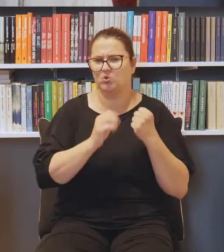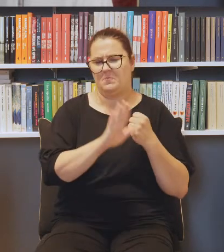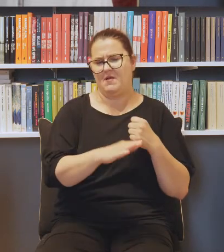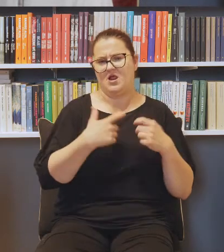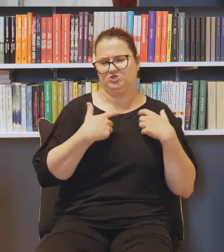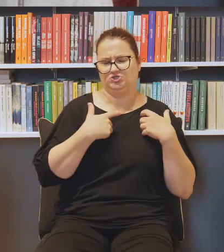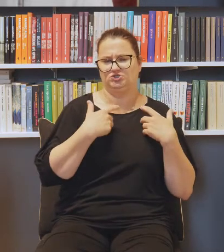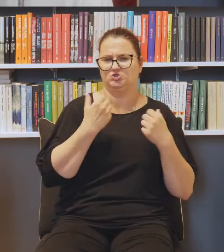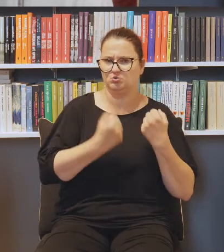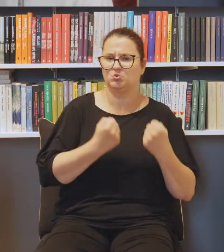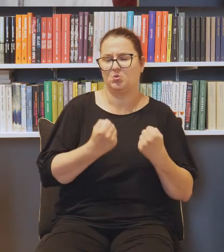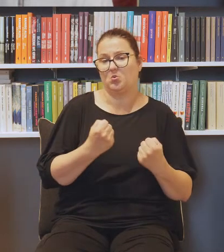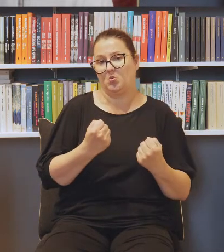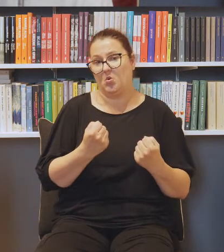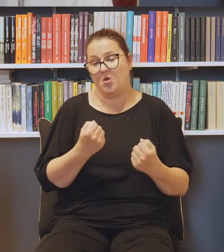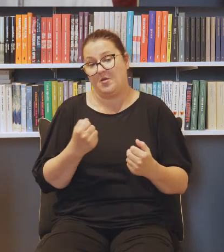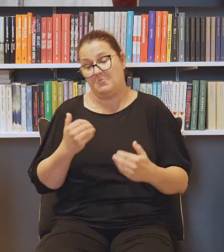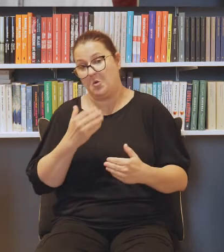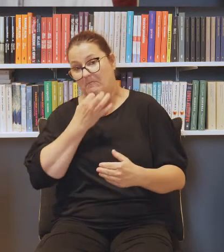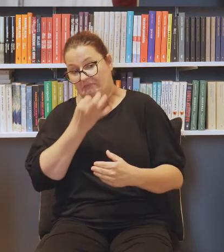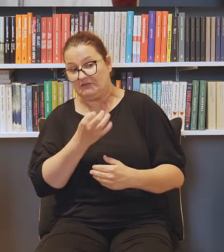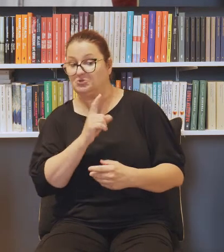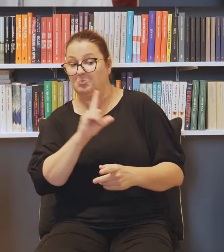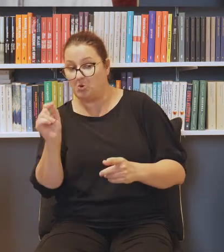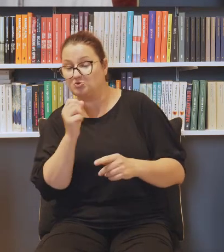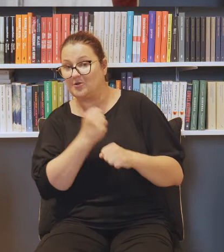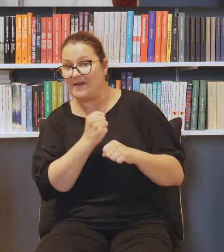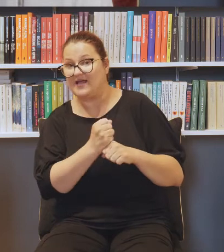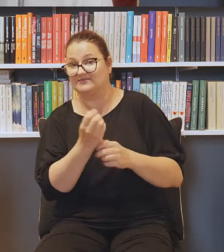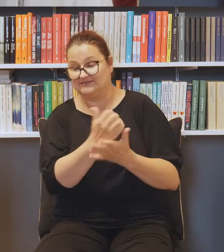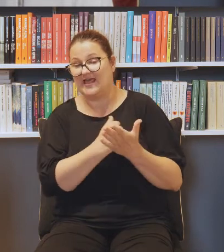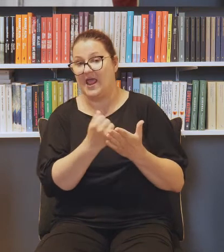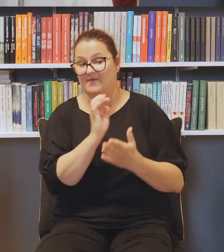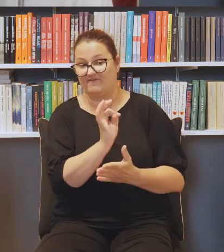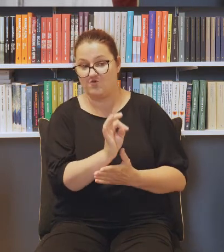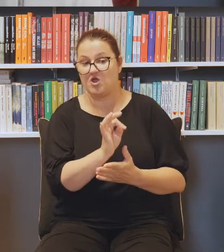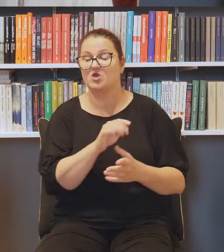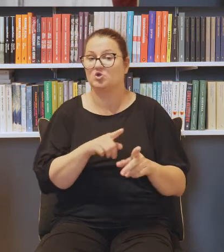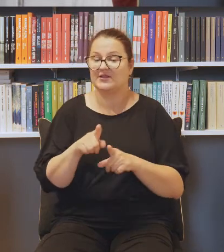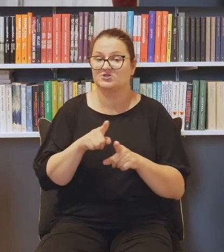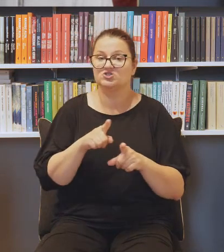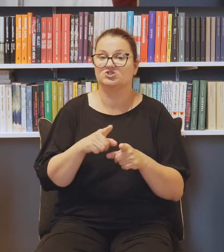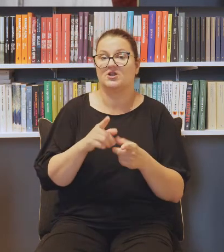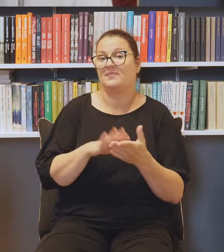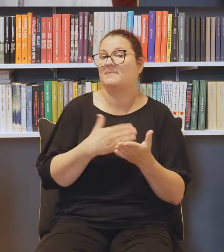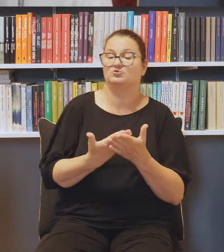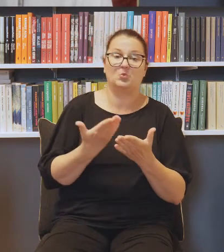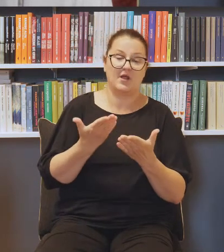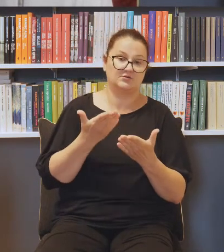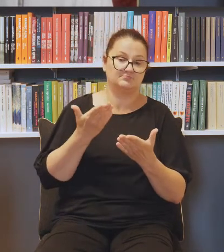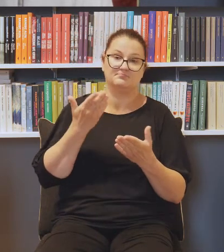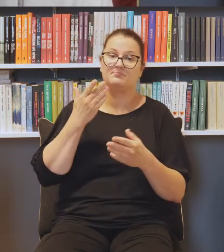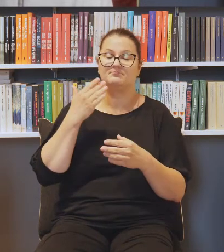zapytać, czy to, że ona poszła już do pracy, żeby mieć swoje pieniądze, to nie odbije się na tym, że na przykład będzie miała problem